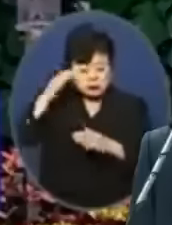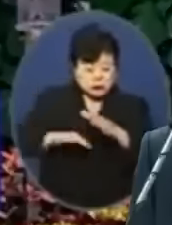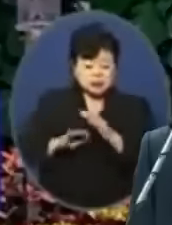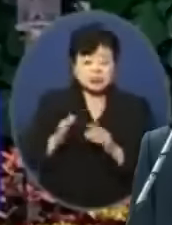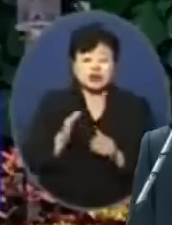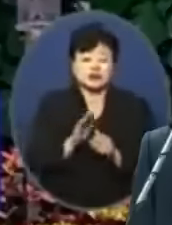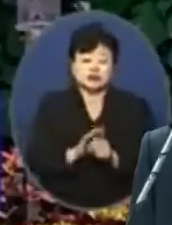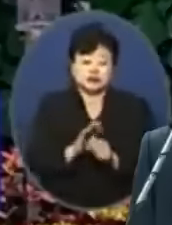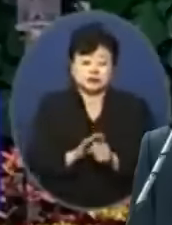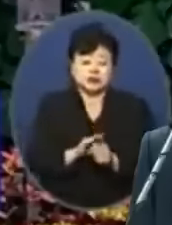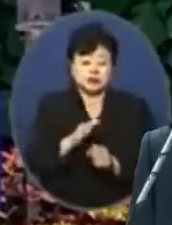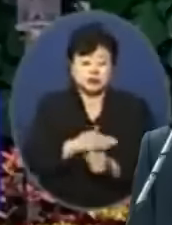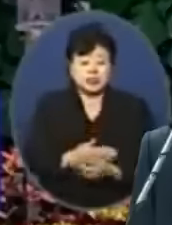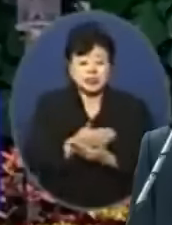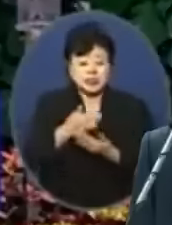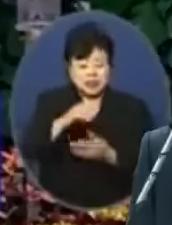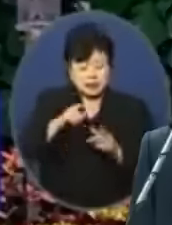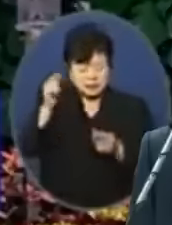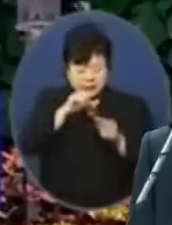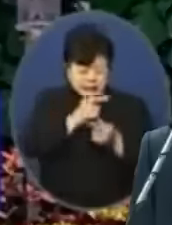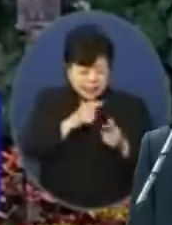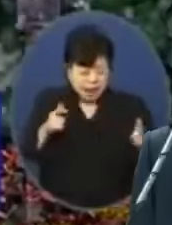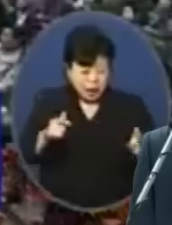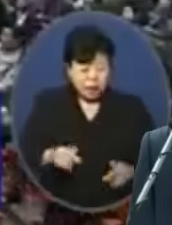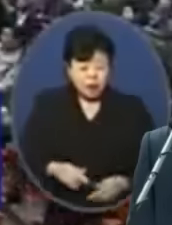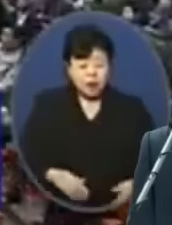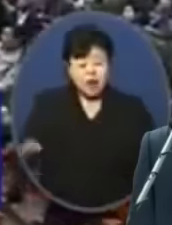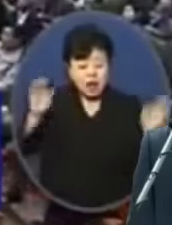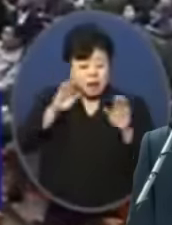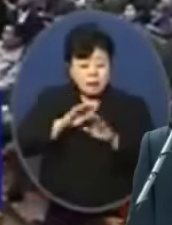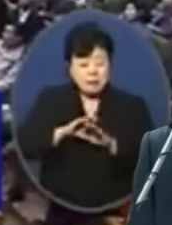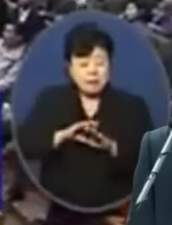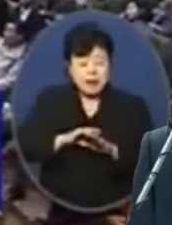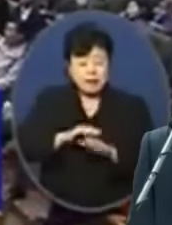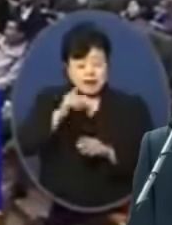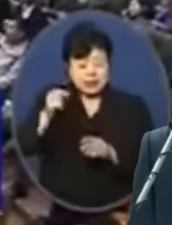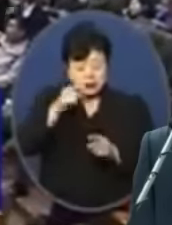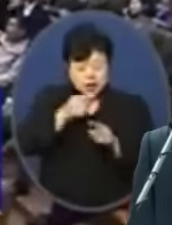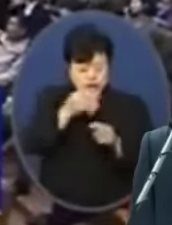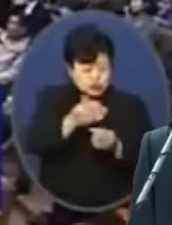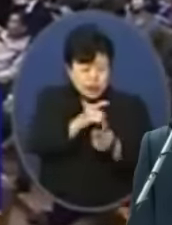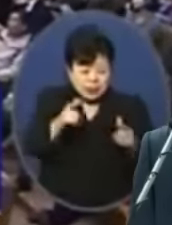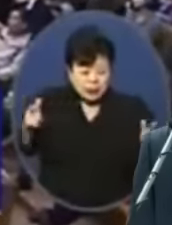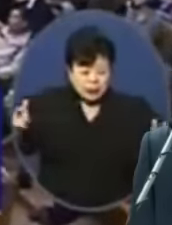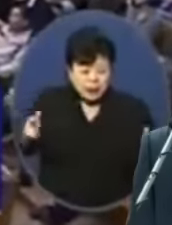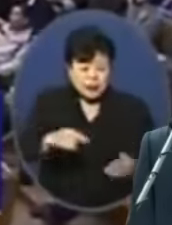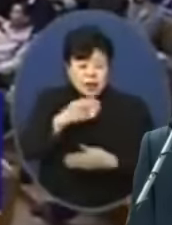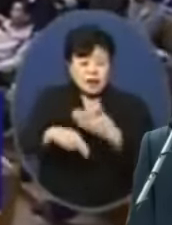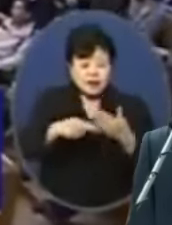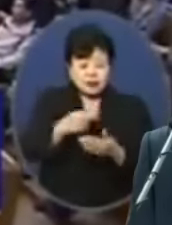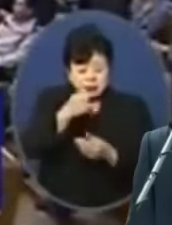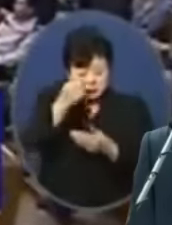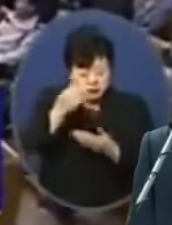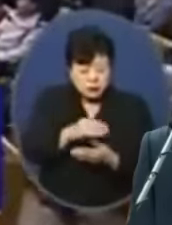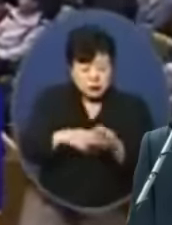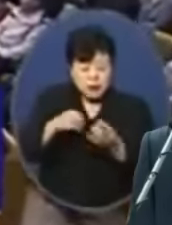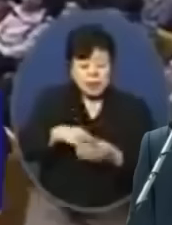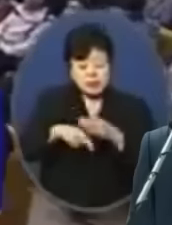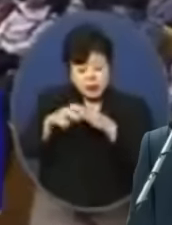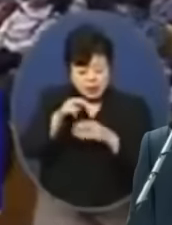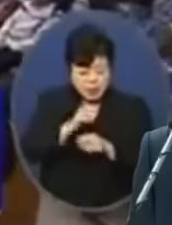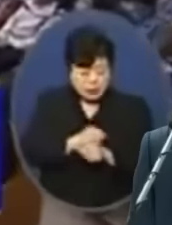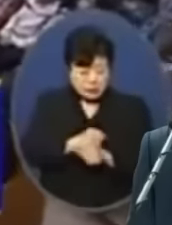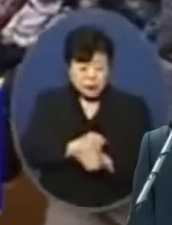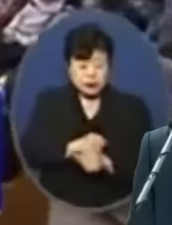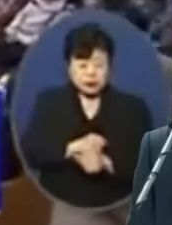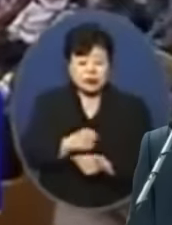그늘이 되시나니 낮에 해가 너를 상하지 아니하며 밤에 달도 너를 해치지 아니하리로다. 야훼께서 너를 지켜 모든 환난을